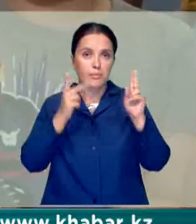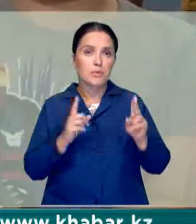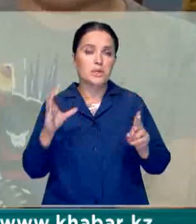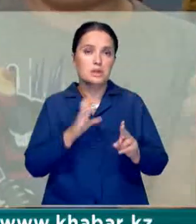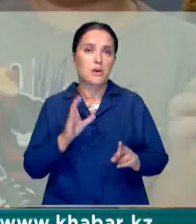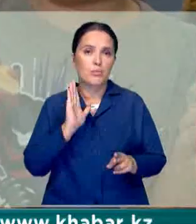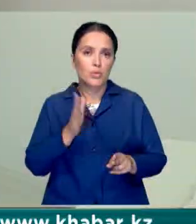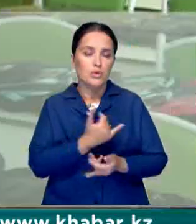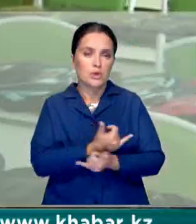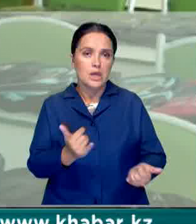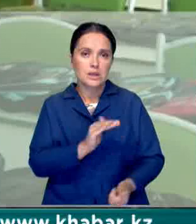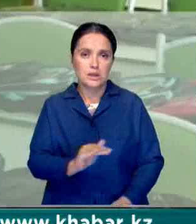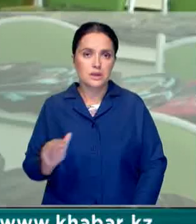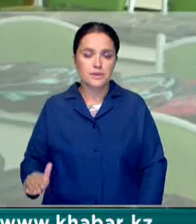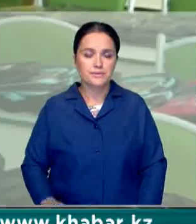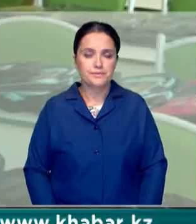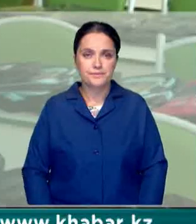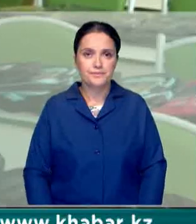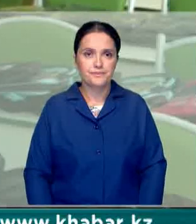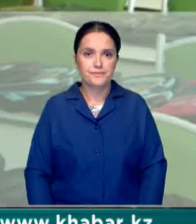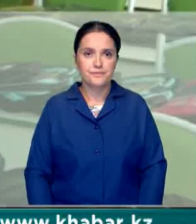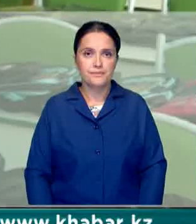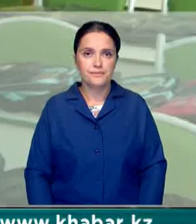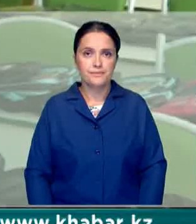сентября. На одного ребенка это